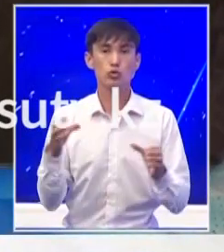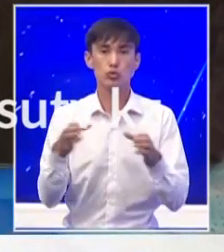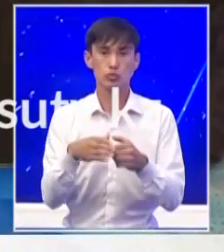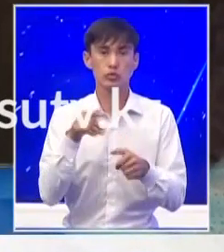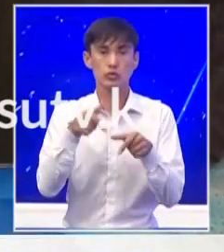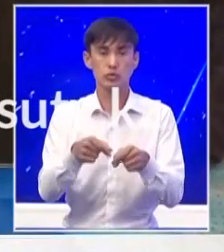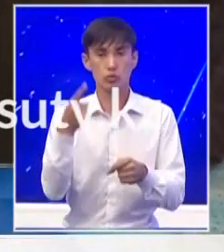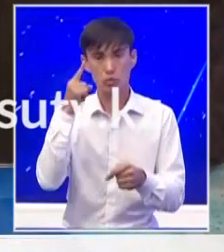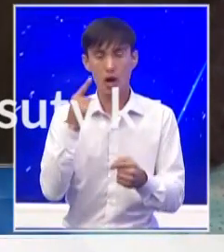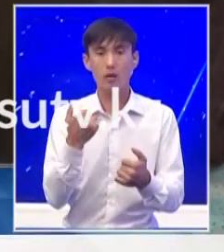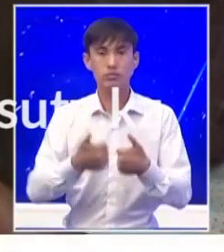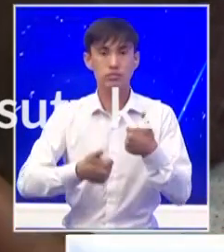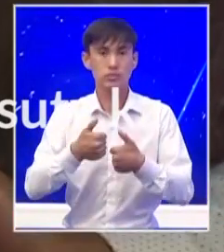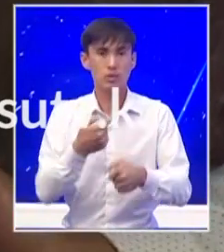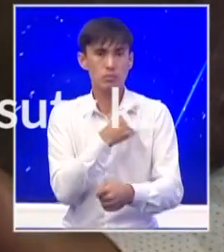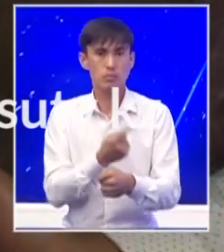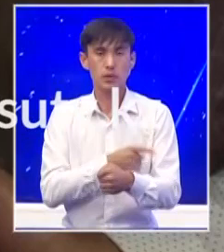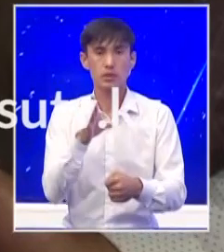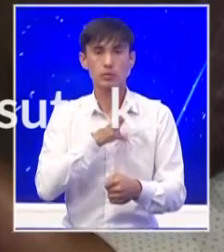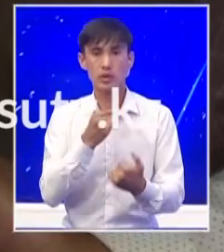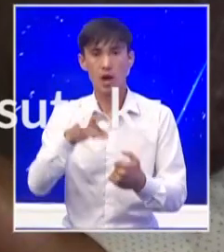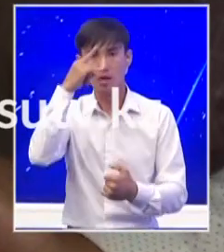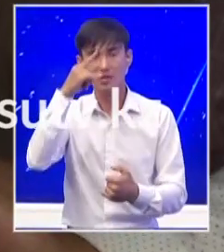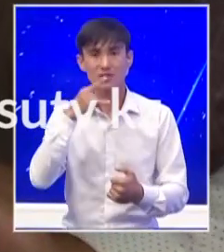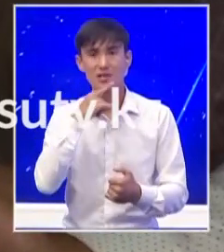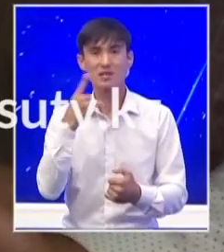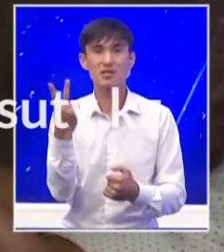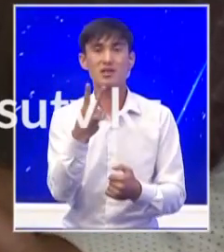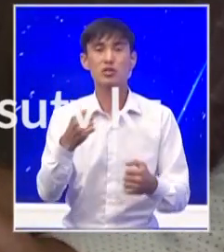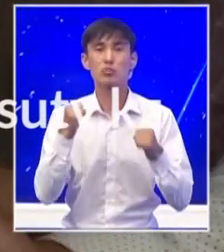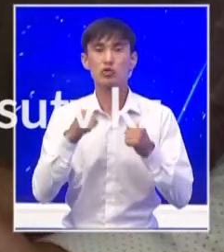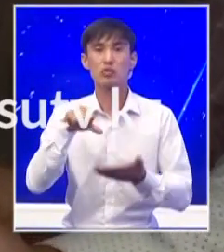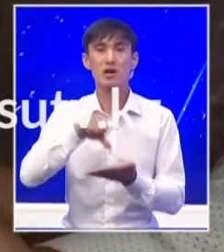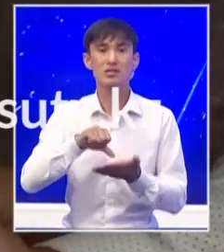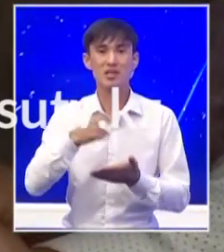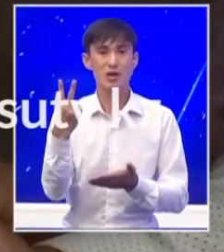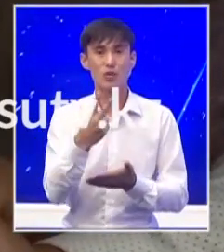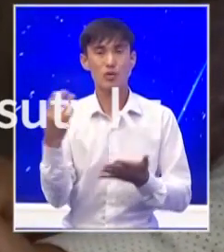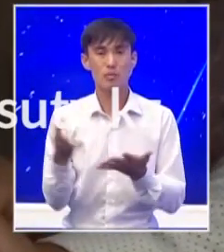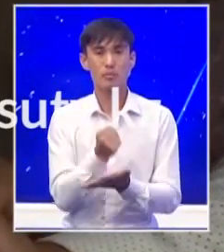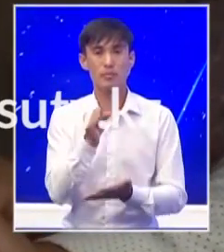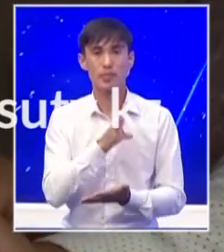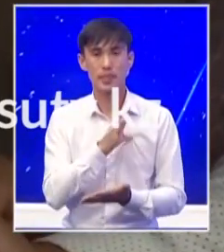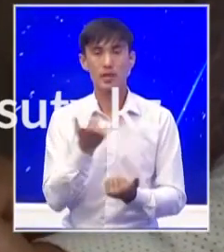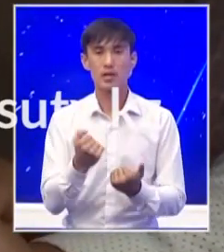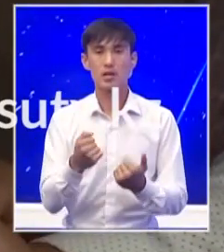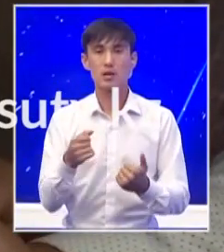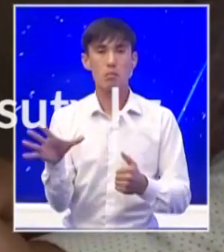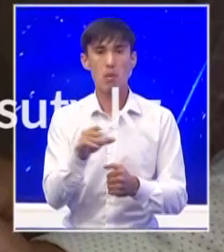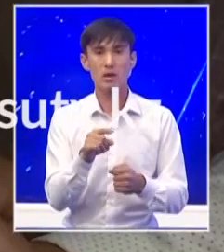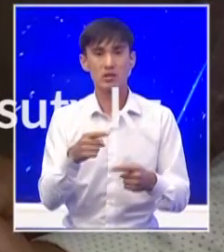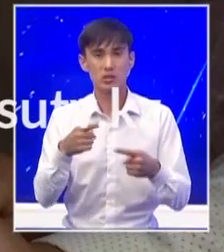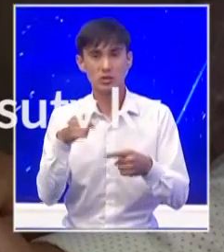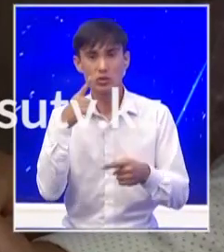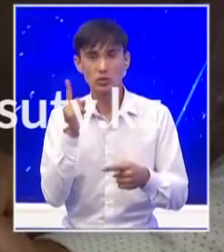біз. Өйткені оның бәсекелестері өте мықты еді. Қазақстан атынан екі спортшымыз қатысты. Екеуі де жүлдегер болды. Бапкер барлығын тактикалық тұрғыдан